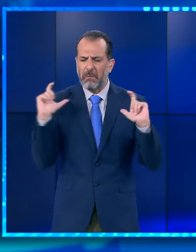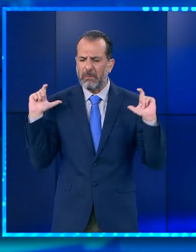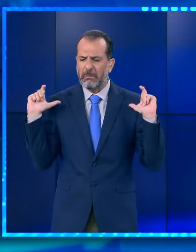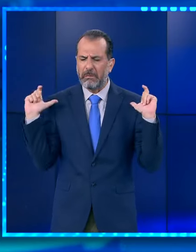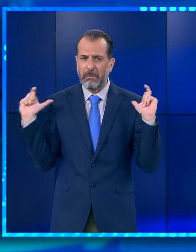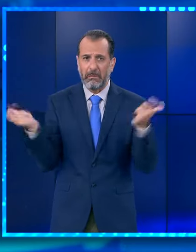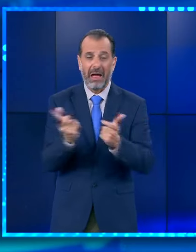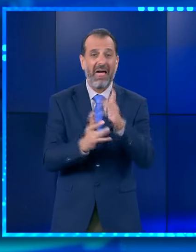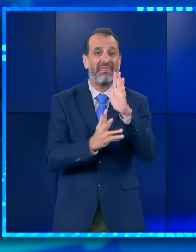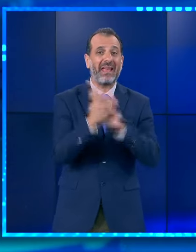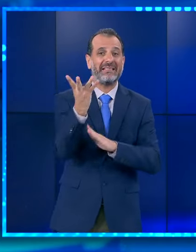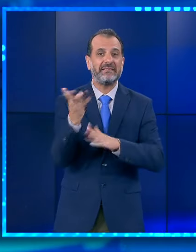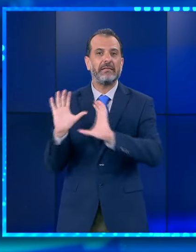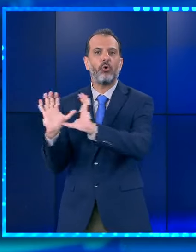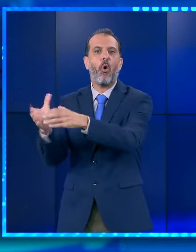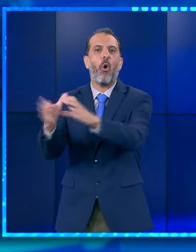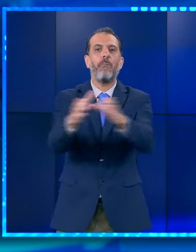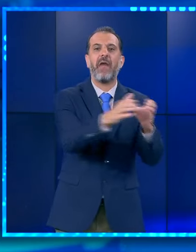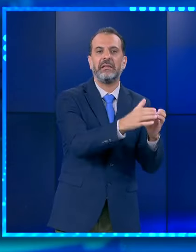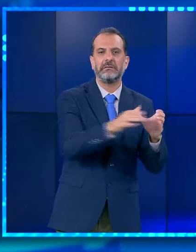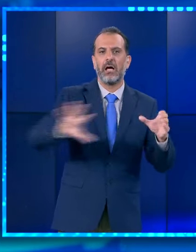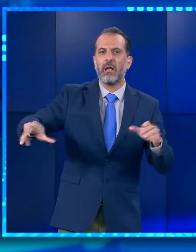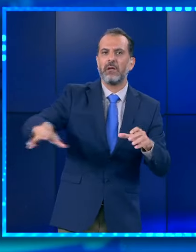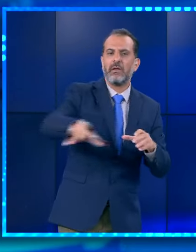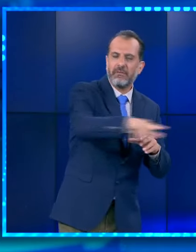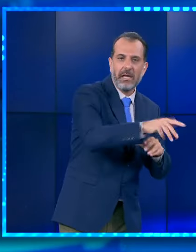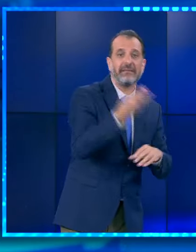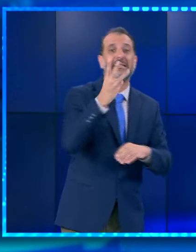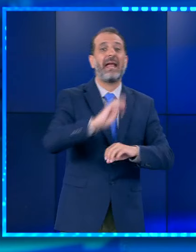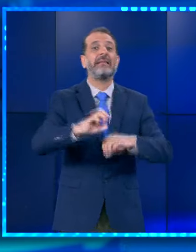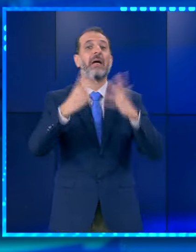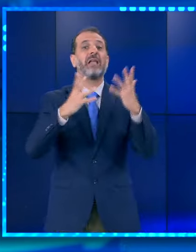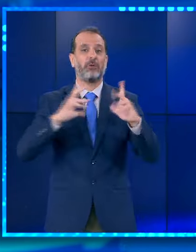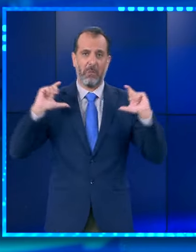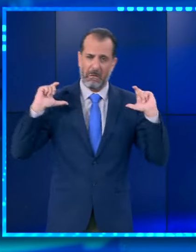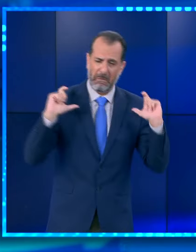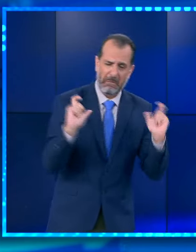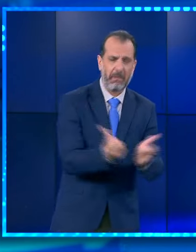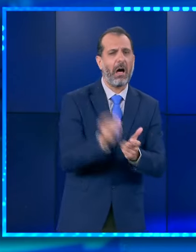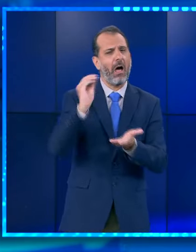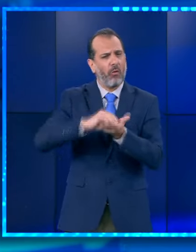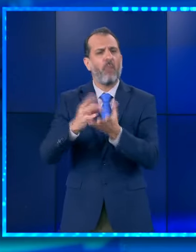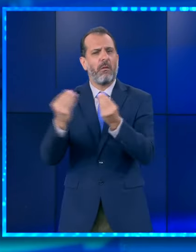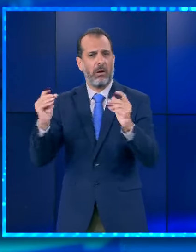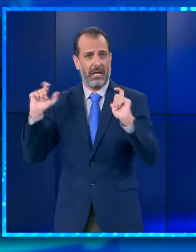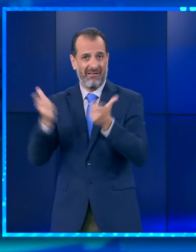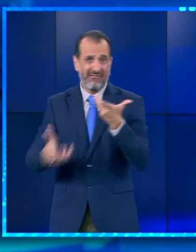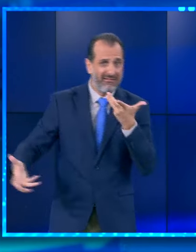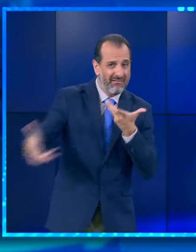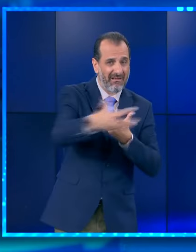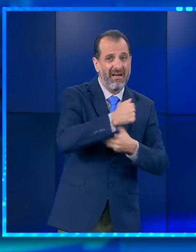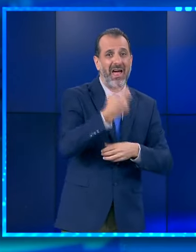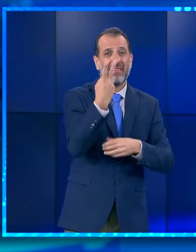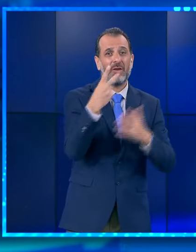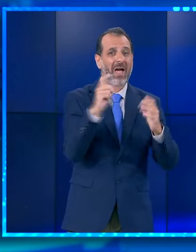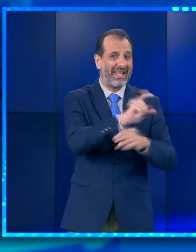14 εγκληματικές οργανώσεις. Συνελήφθησαν 37 άτομα, ενώ εμπλέκονται δεκάδες ακόμα. Η λία τους εκτιμάται στα